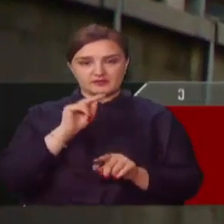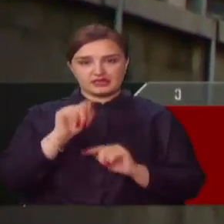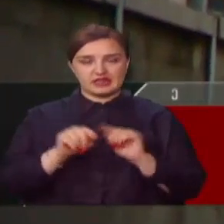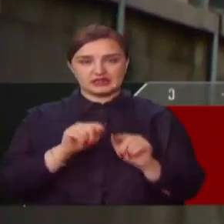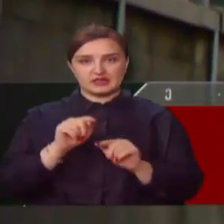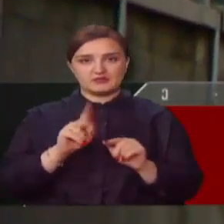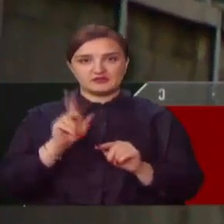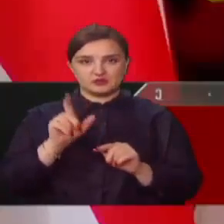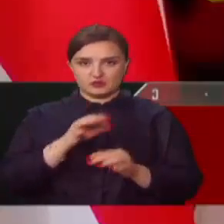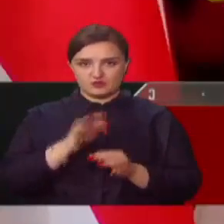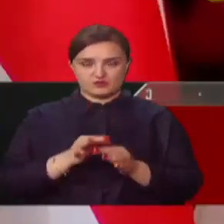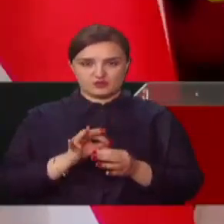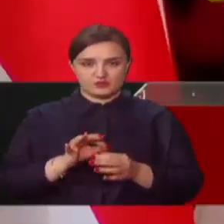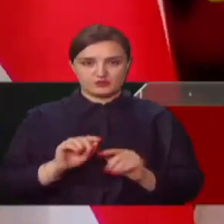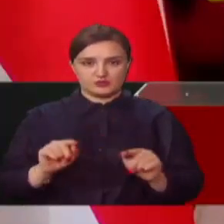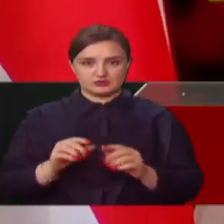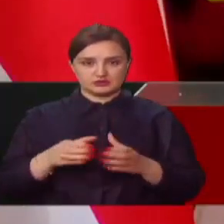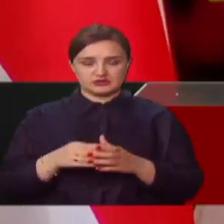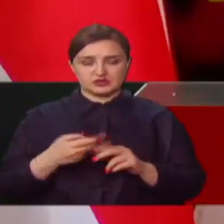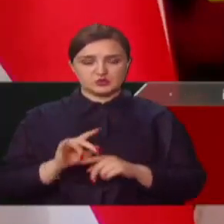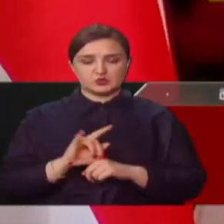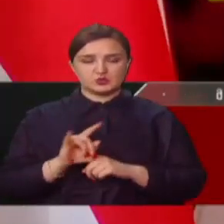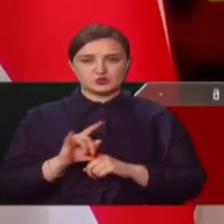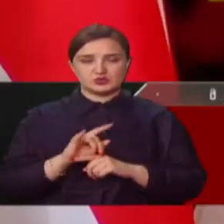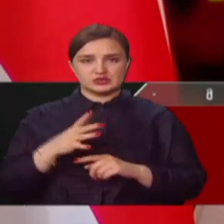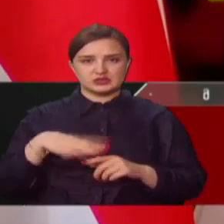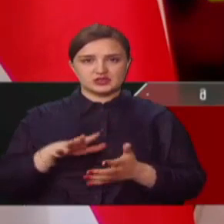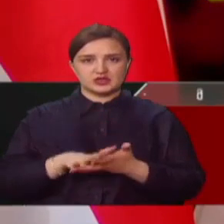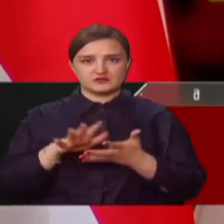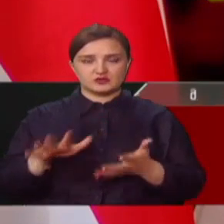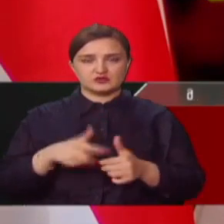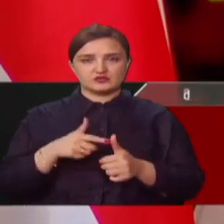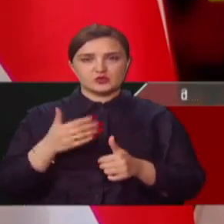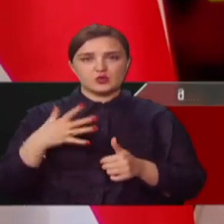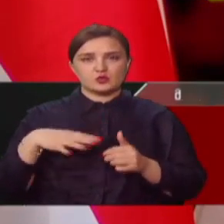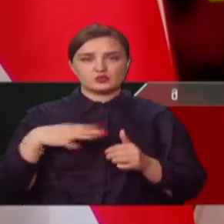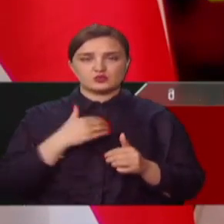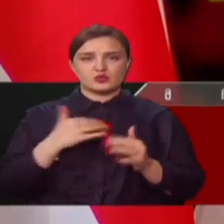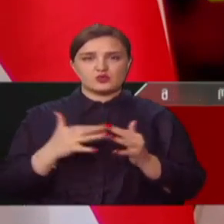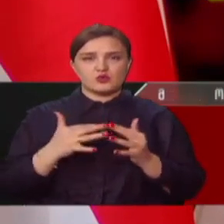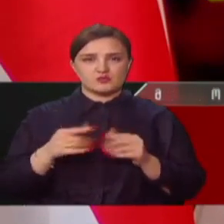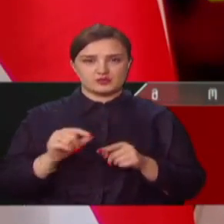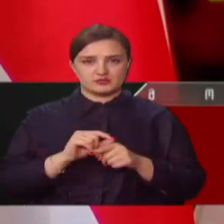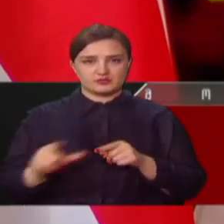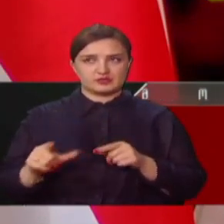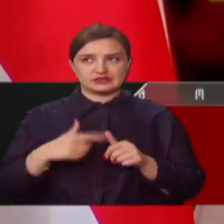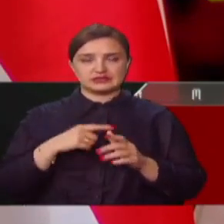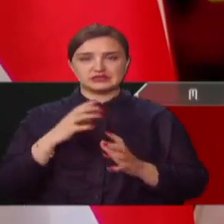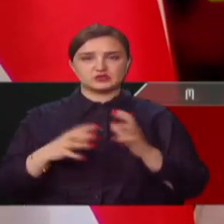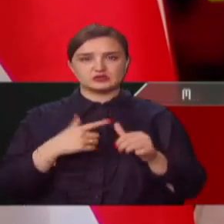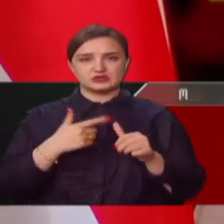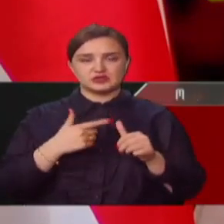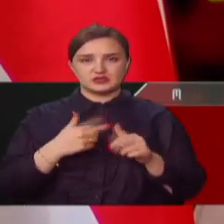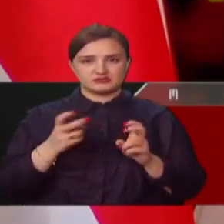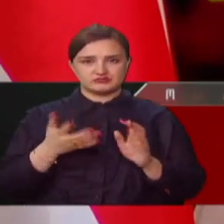ავტორ ოპოზიციას. ეს ფეიკი ემსახურება საქართველოს ომში ჩართვას. ეს ფეიკი ემსახურება საერთაშორისო იმიჯის